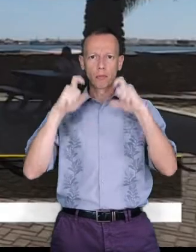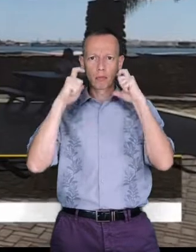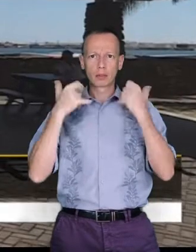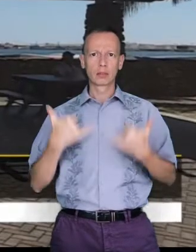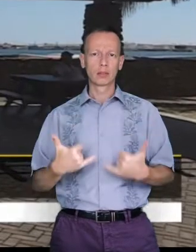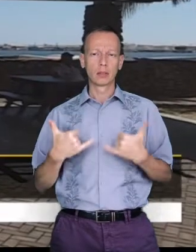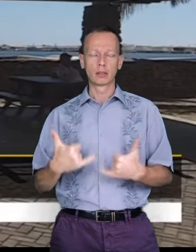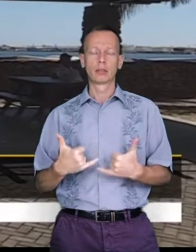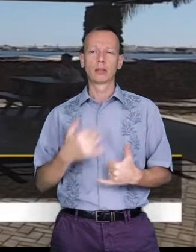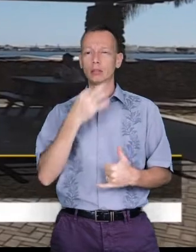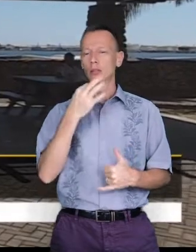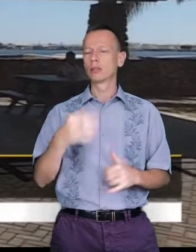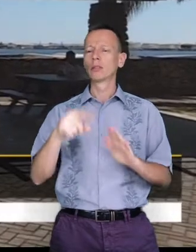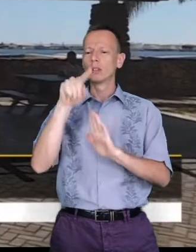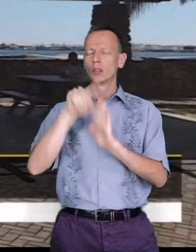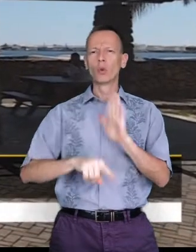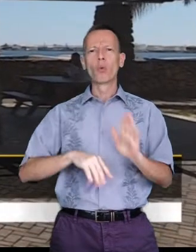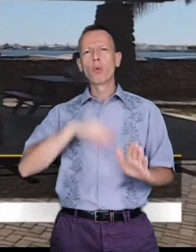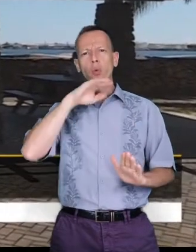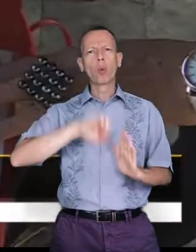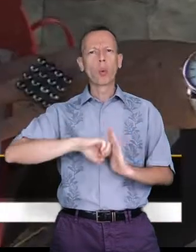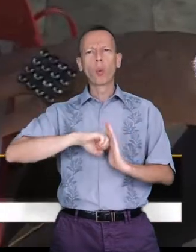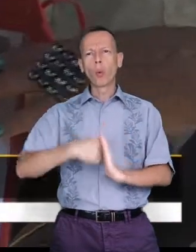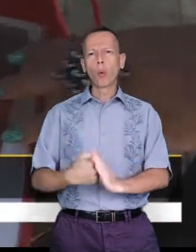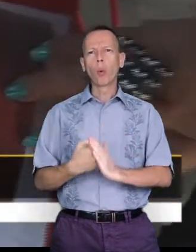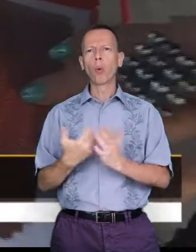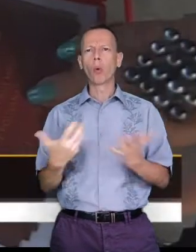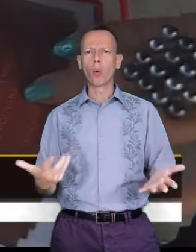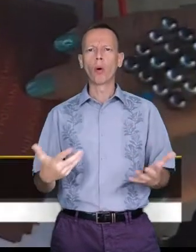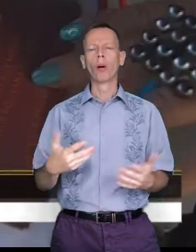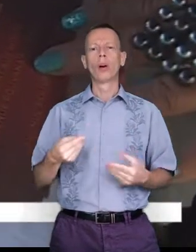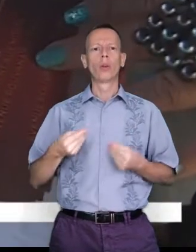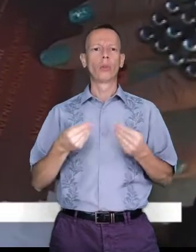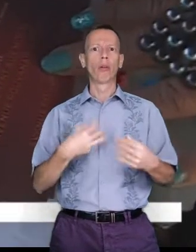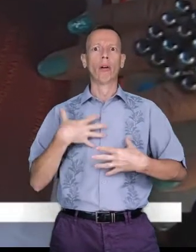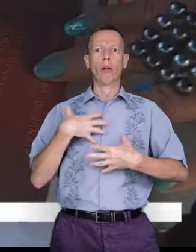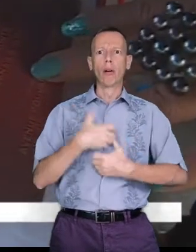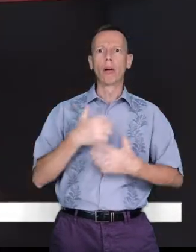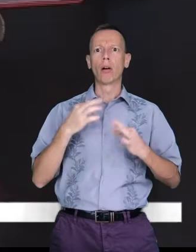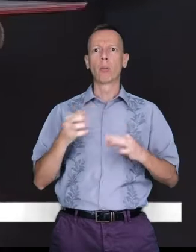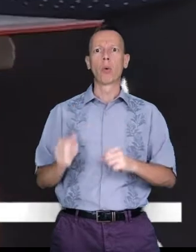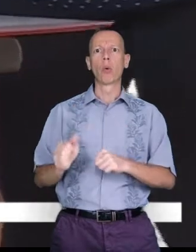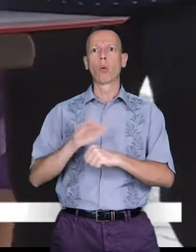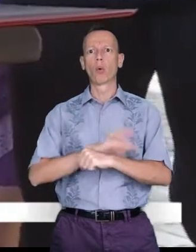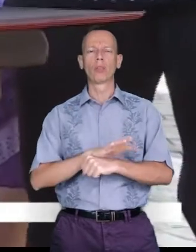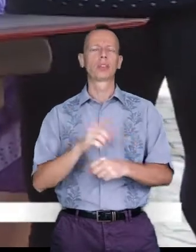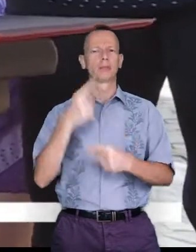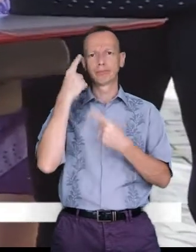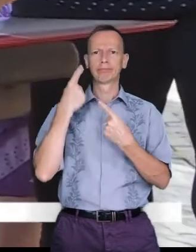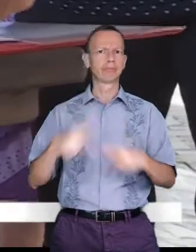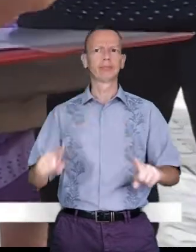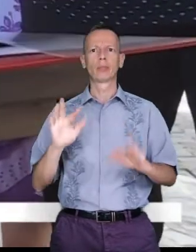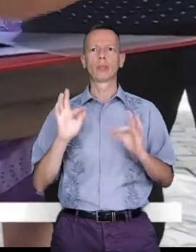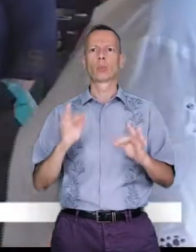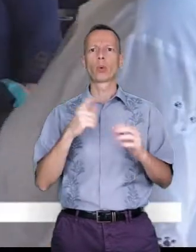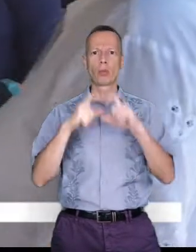port du masque. Il dénonce précisément, je cite, les mesures sanitaires excessives, la propagande anxiogène Covid-19 et